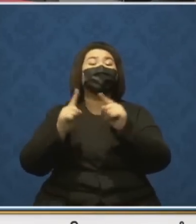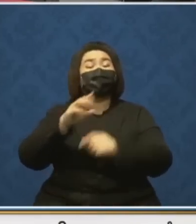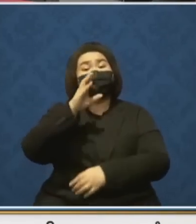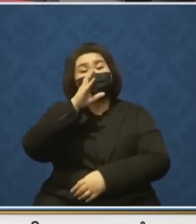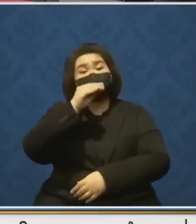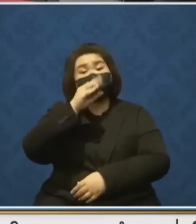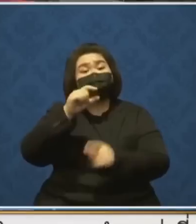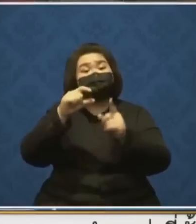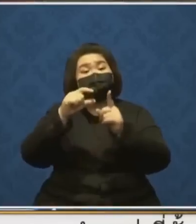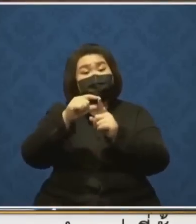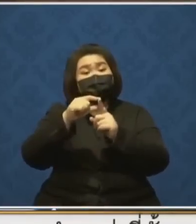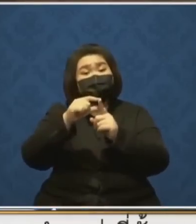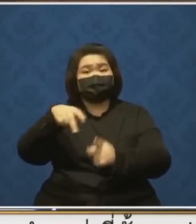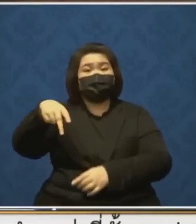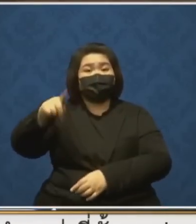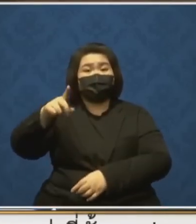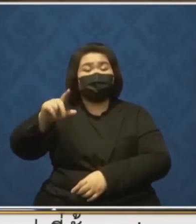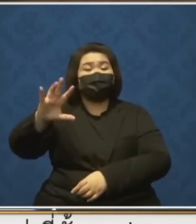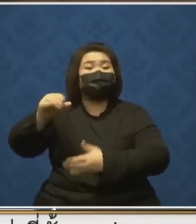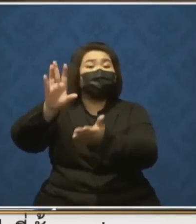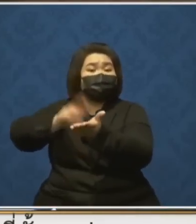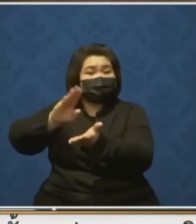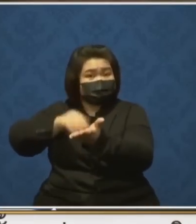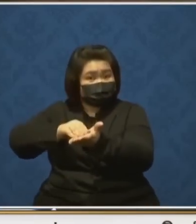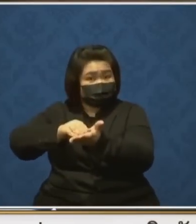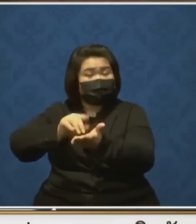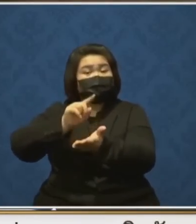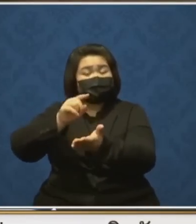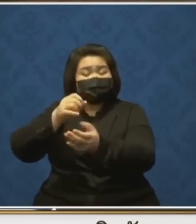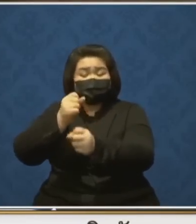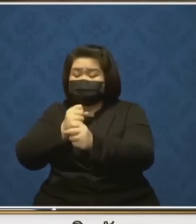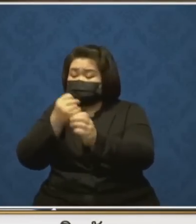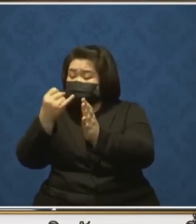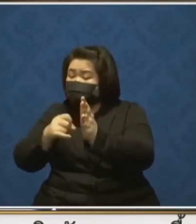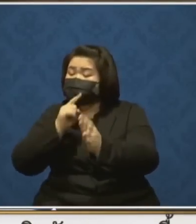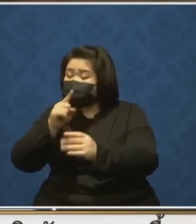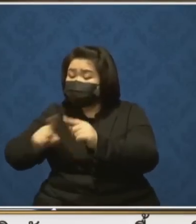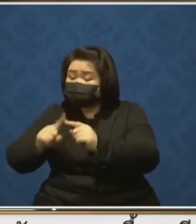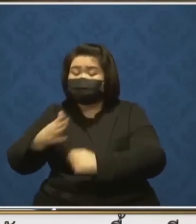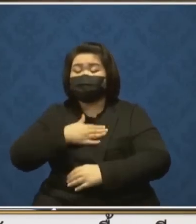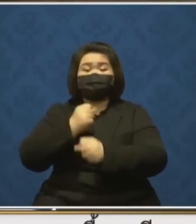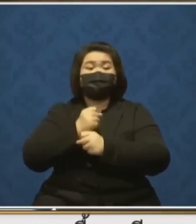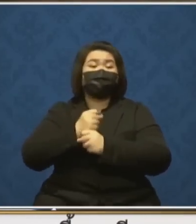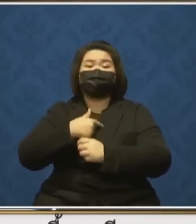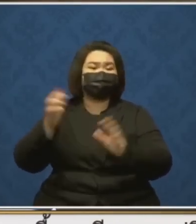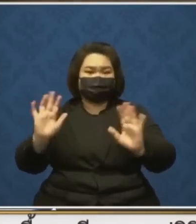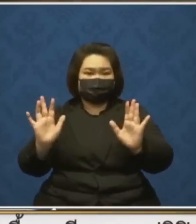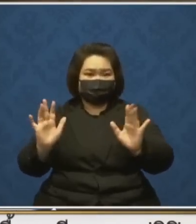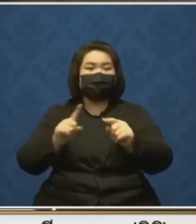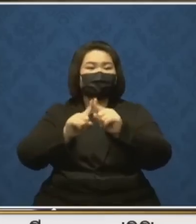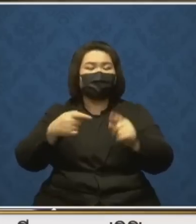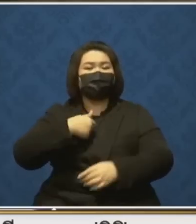ว่าการที่ป.ป.ช.นี่ได้บนทึกข้อก่วหาวเป็ผลงานของผมแต่ผมพูดว่าหลงจากที่ผมได้อภิปายแล้ว